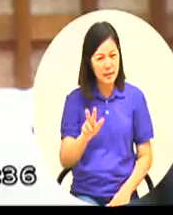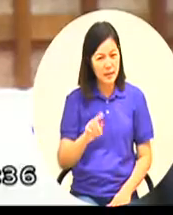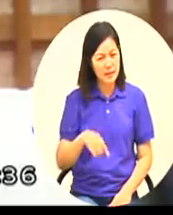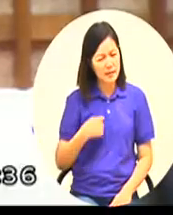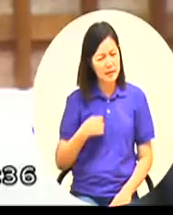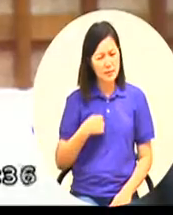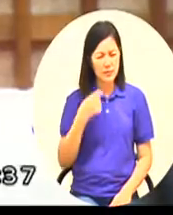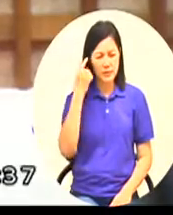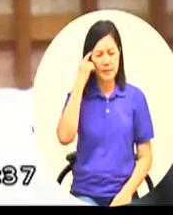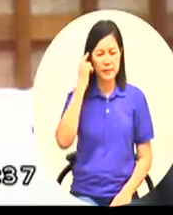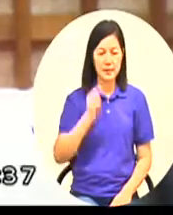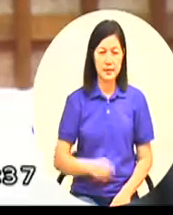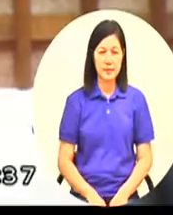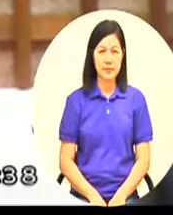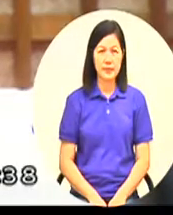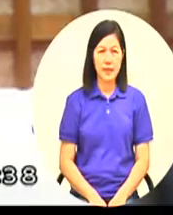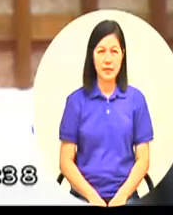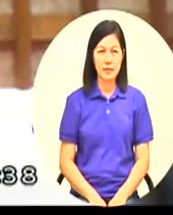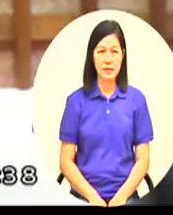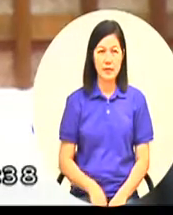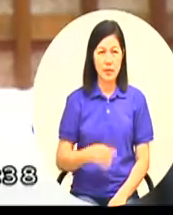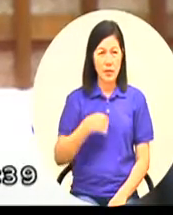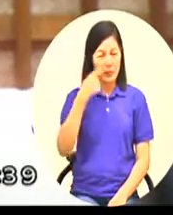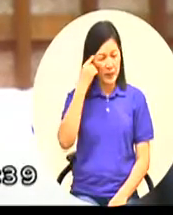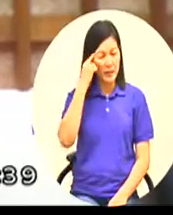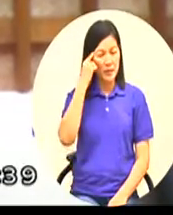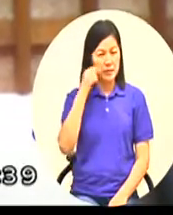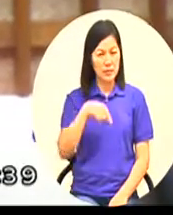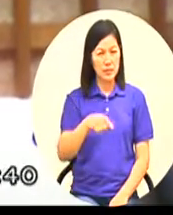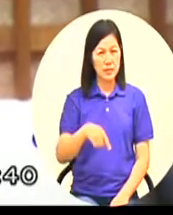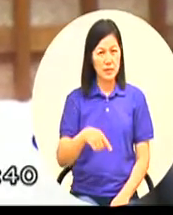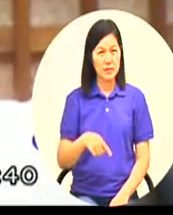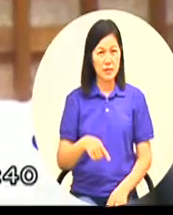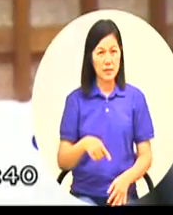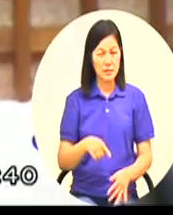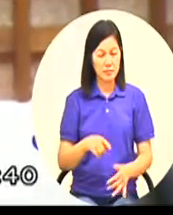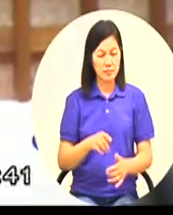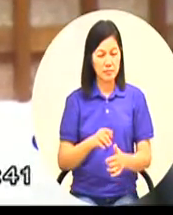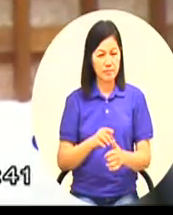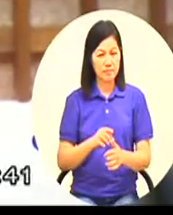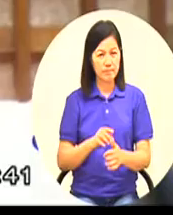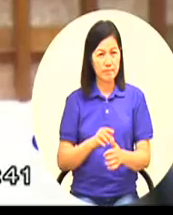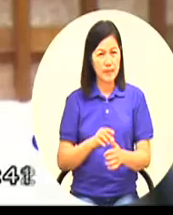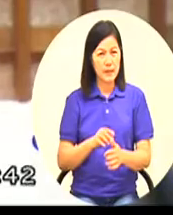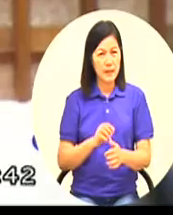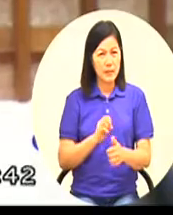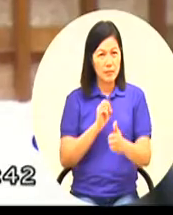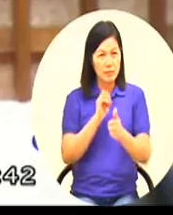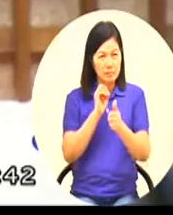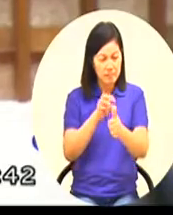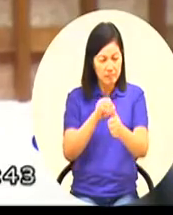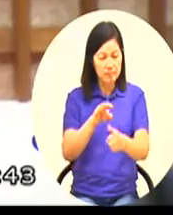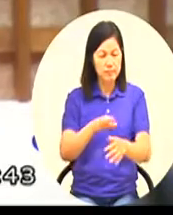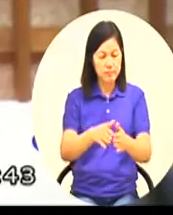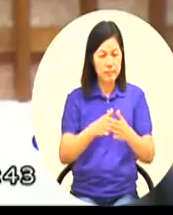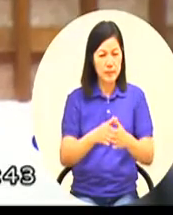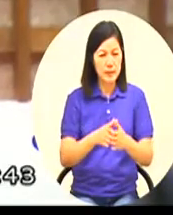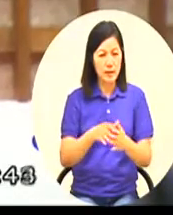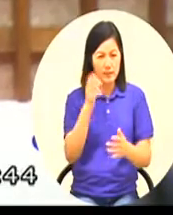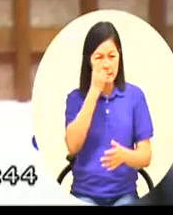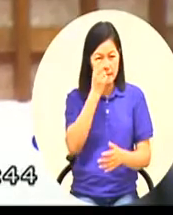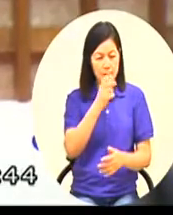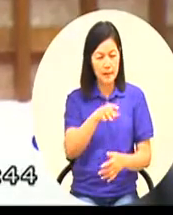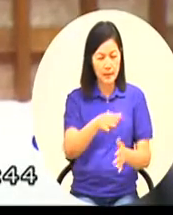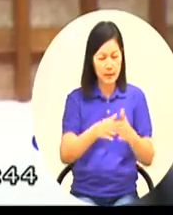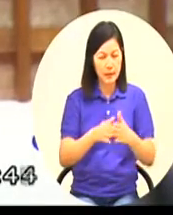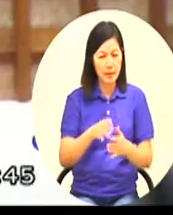面来讲哦，本席实质的上一直要督促，督促什么？督促今天来讲，你们是专业人